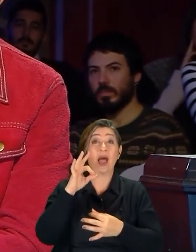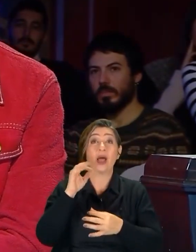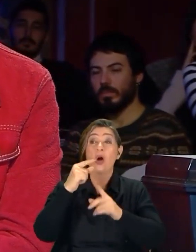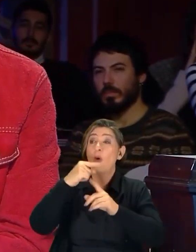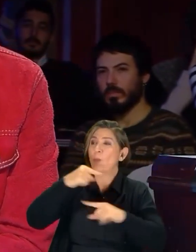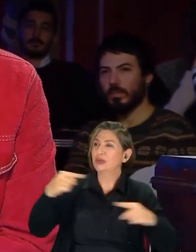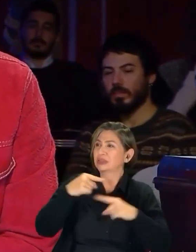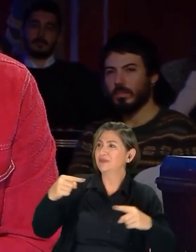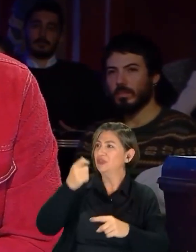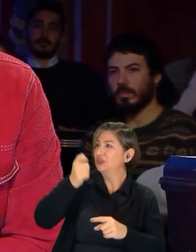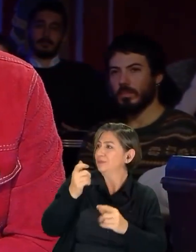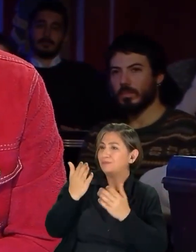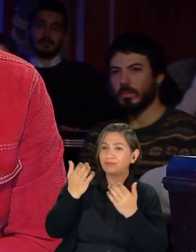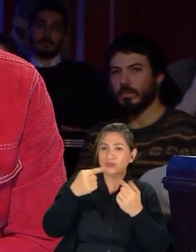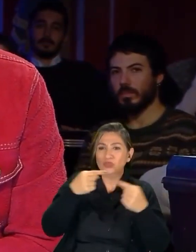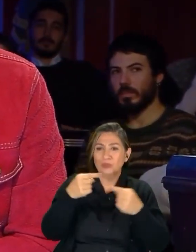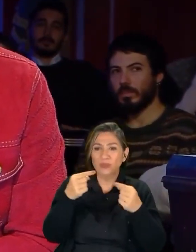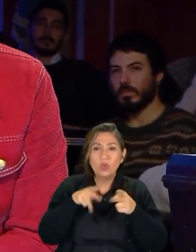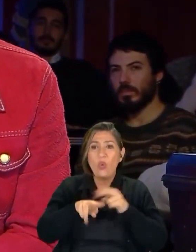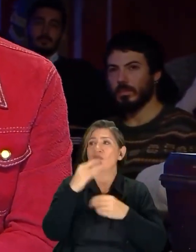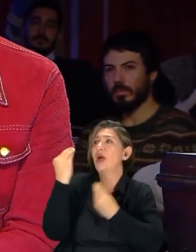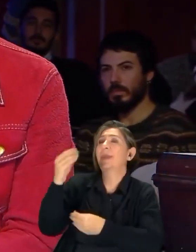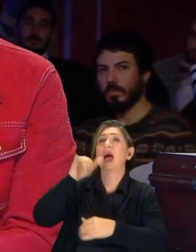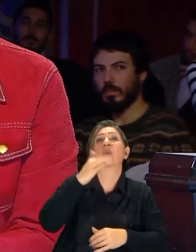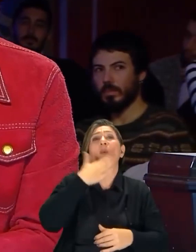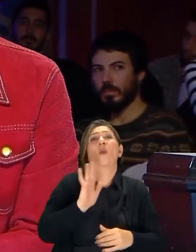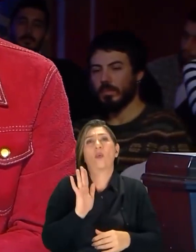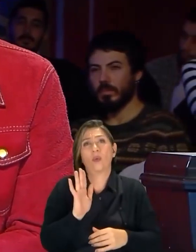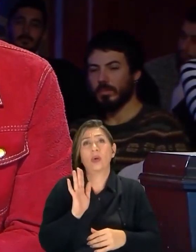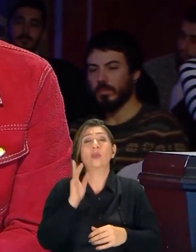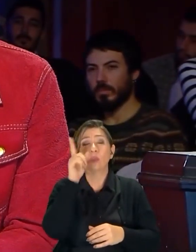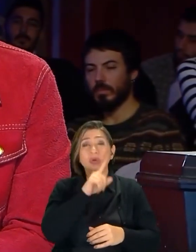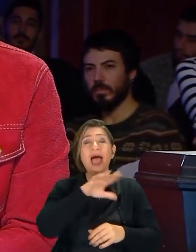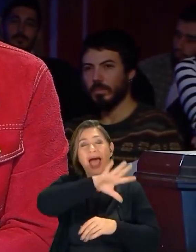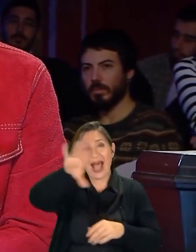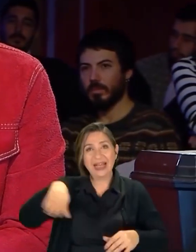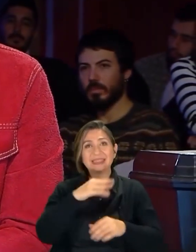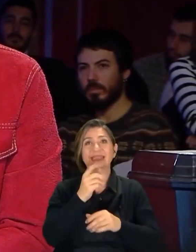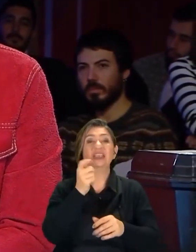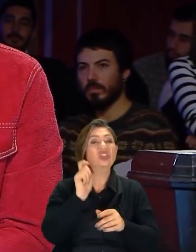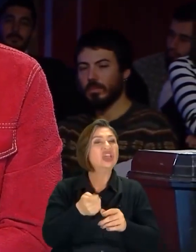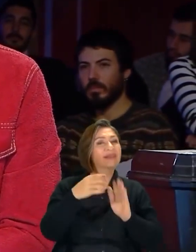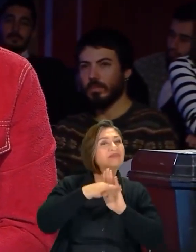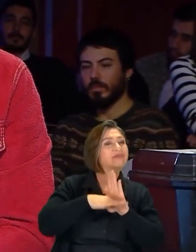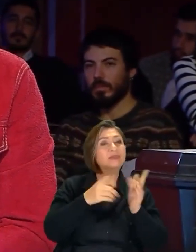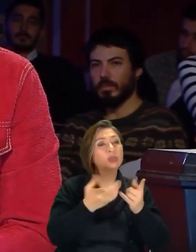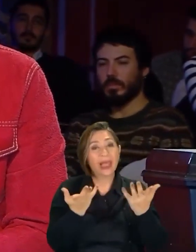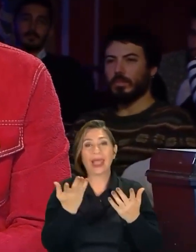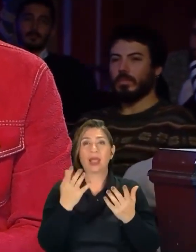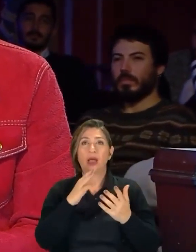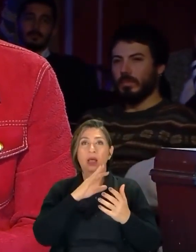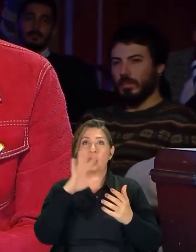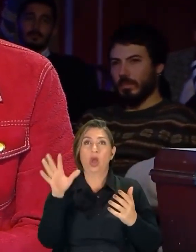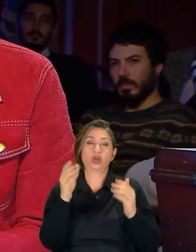olumsuz şartlar bırakmaya hakkın var Dolayısıyla herkes Aslında biraz daha şartlara göre veya Yani tabii